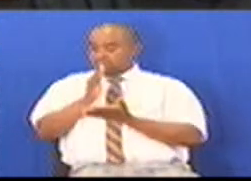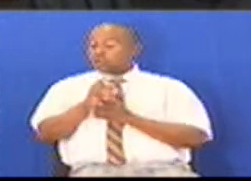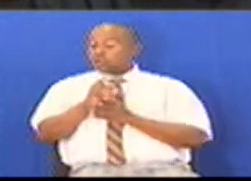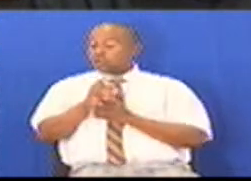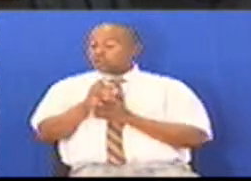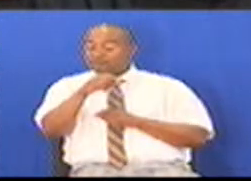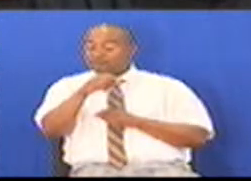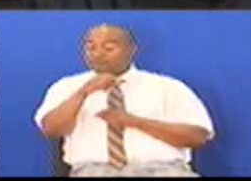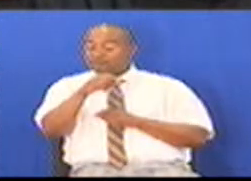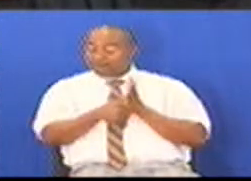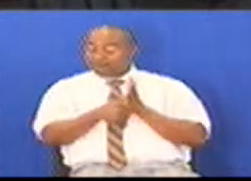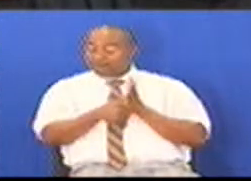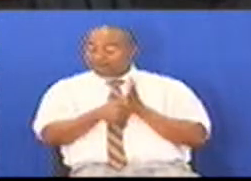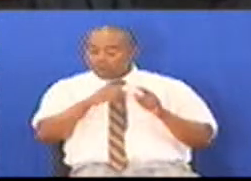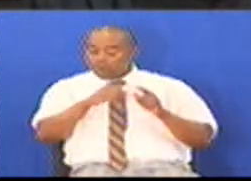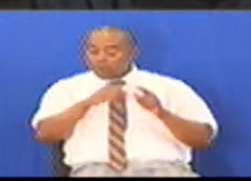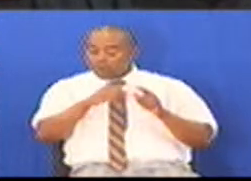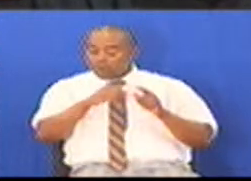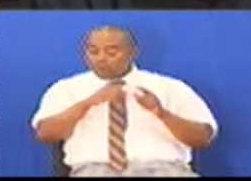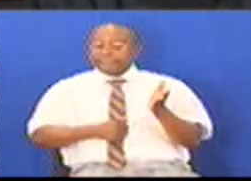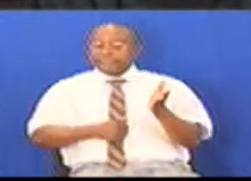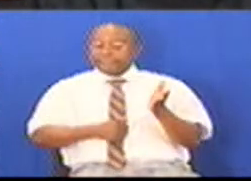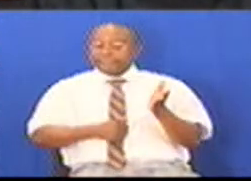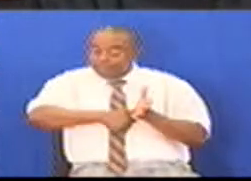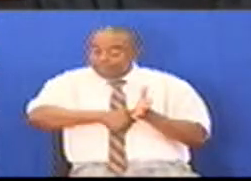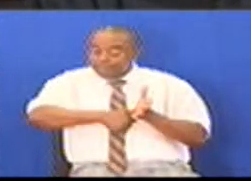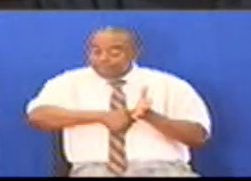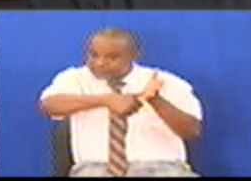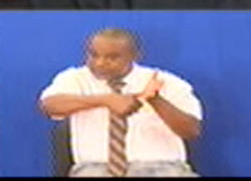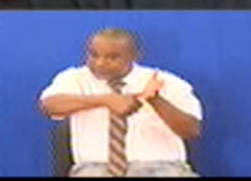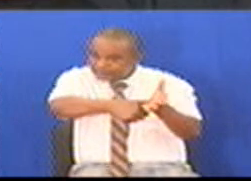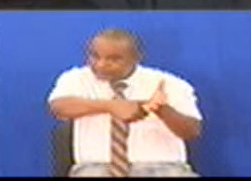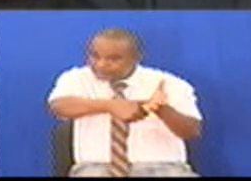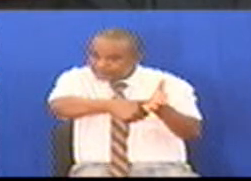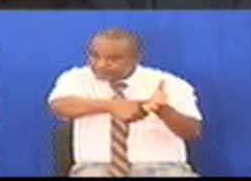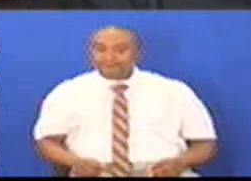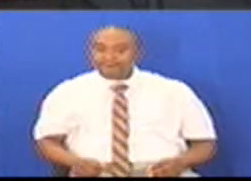mara baada ya mkandarasi aliyepo kumaliza muda wake.